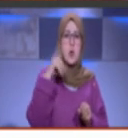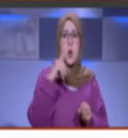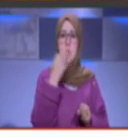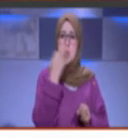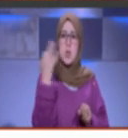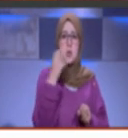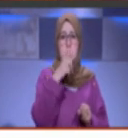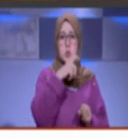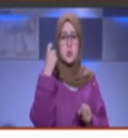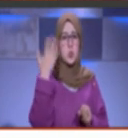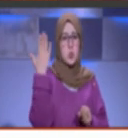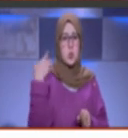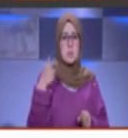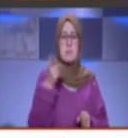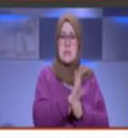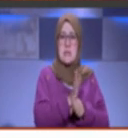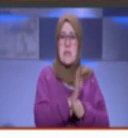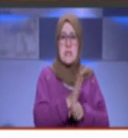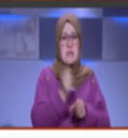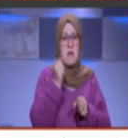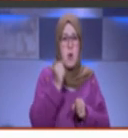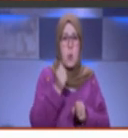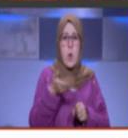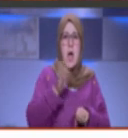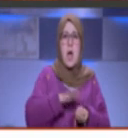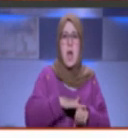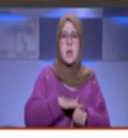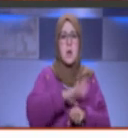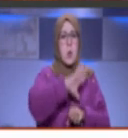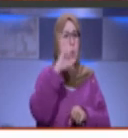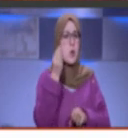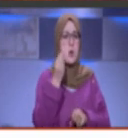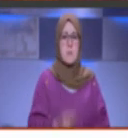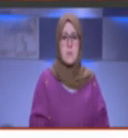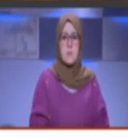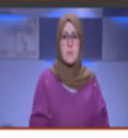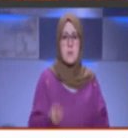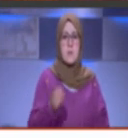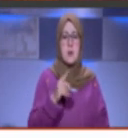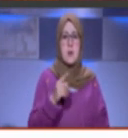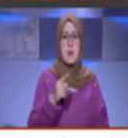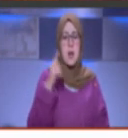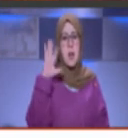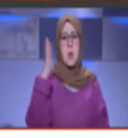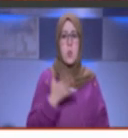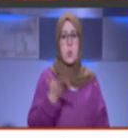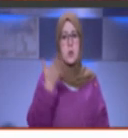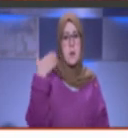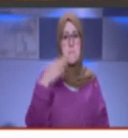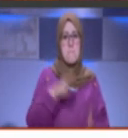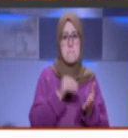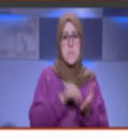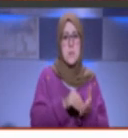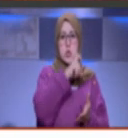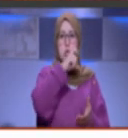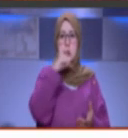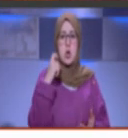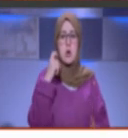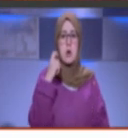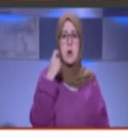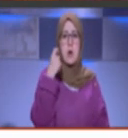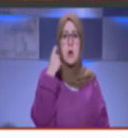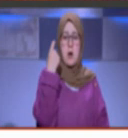كلنا. فأنتوا بمساعدتكم لينا صدقوني لو كنا احنا ساعة لما كلمت في مارس وقلنا ان احنا